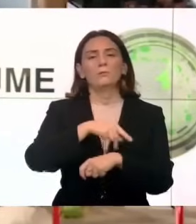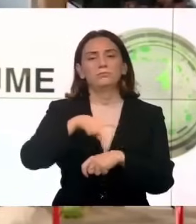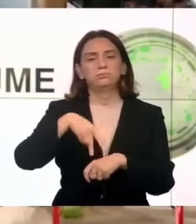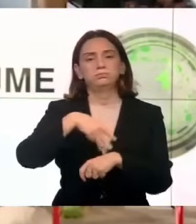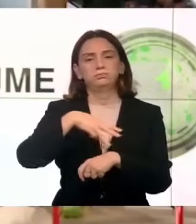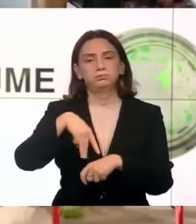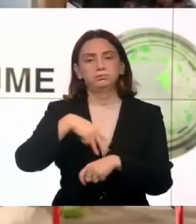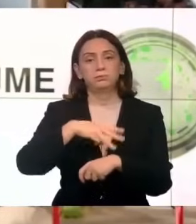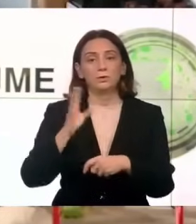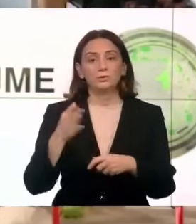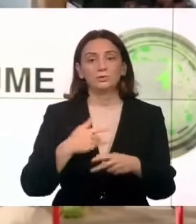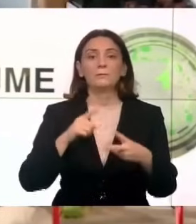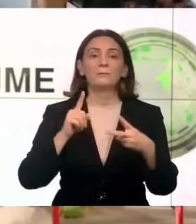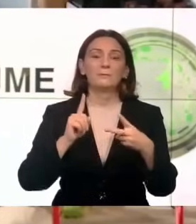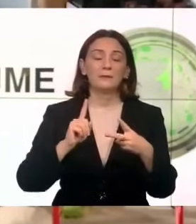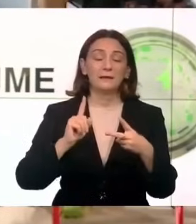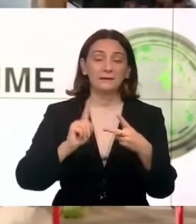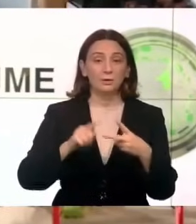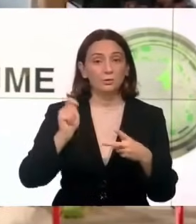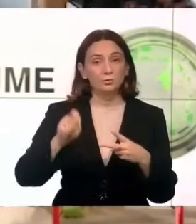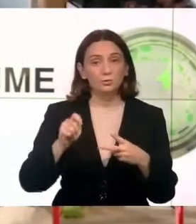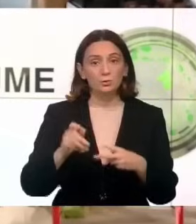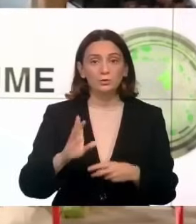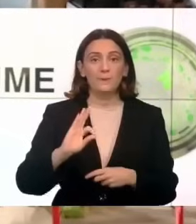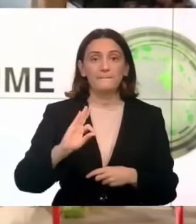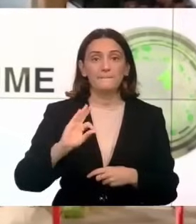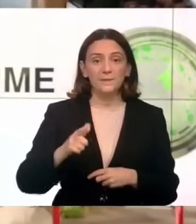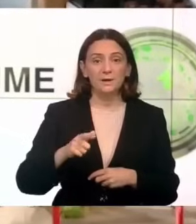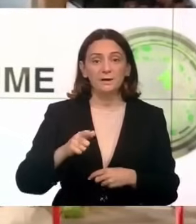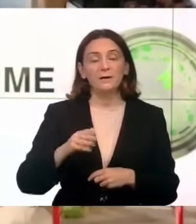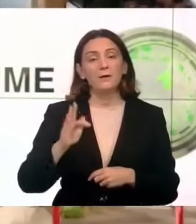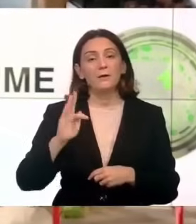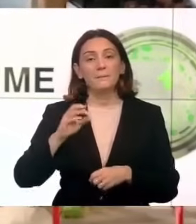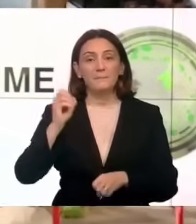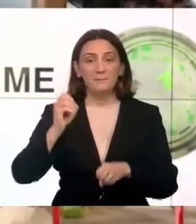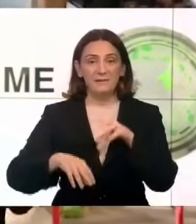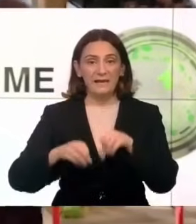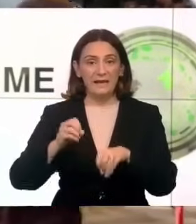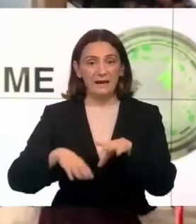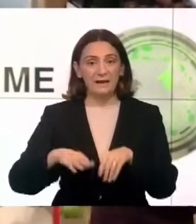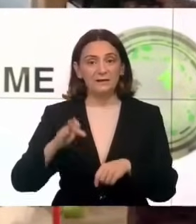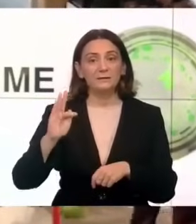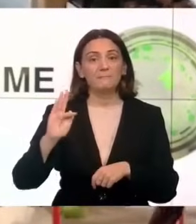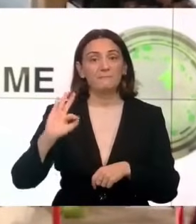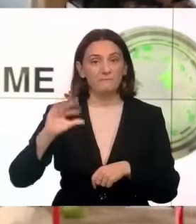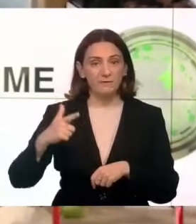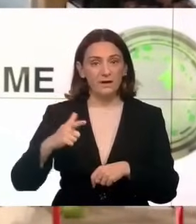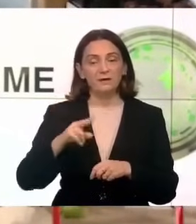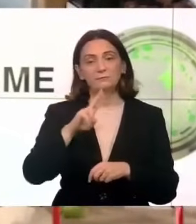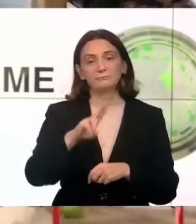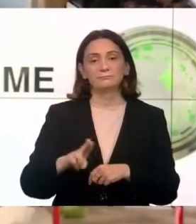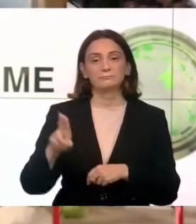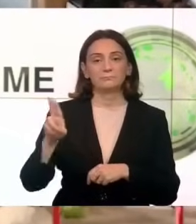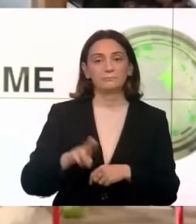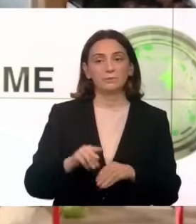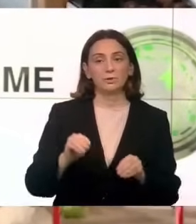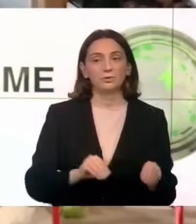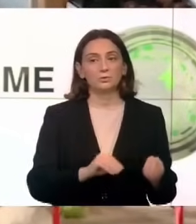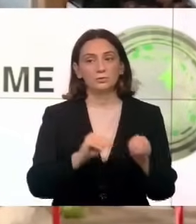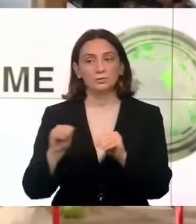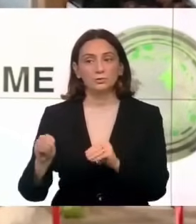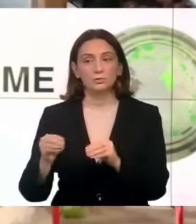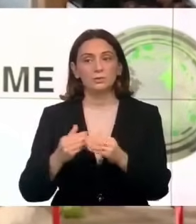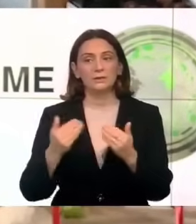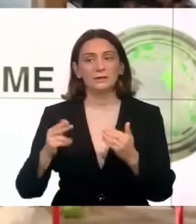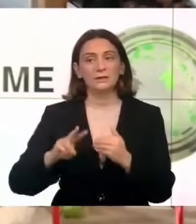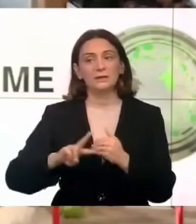të stërgjatura të mbrojtjes së ish-ministrit Lefter Koka, është nevojitur që avokatët e çështjes së incineratorit të Fierit të vazhdojnë të